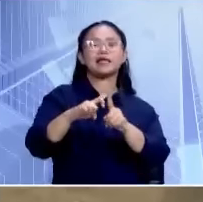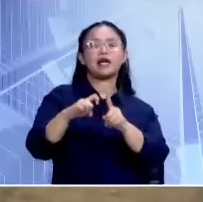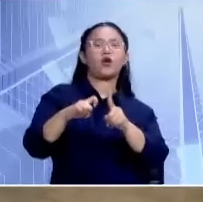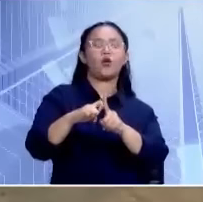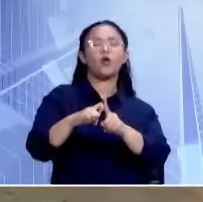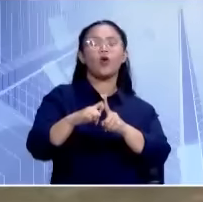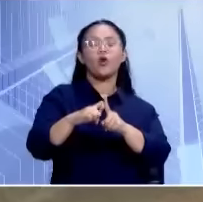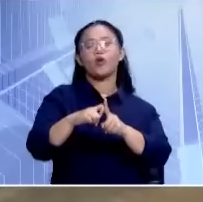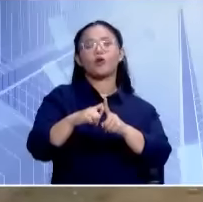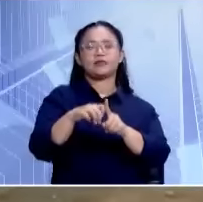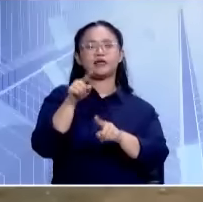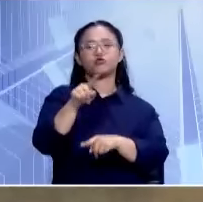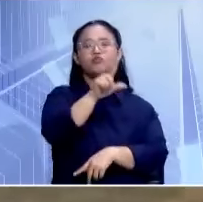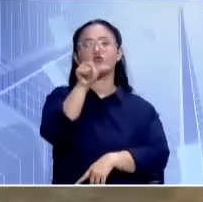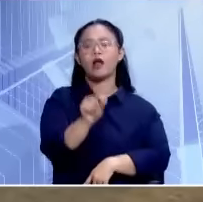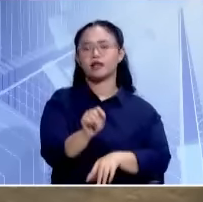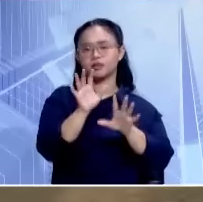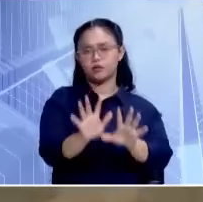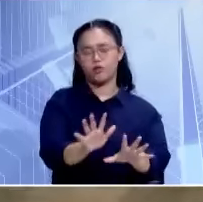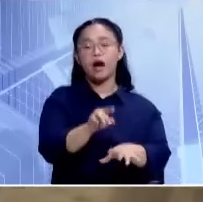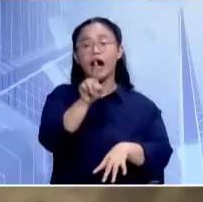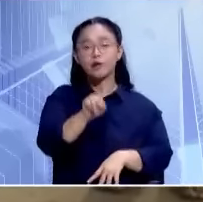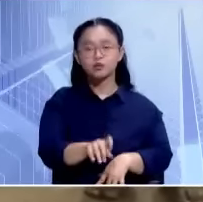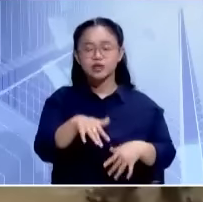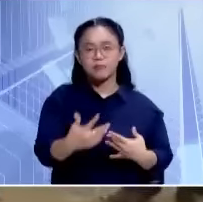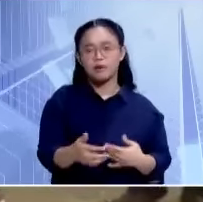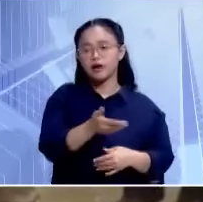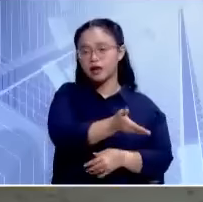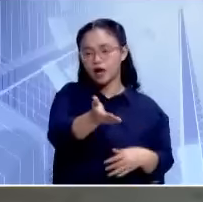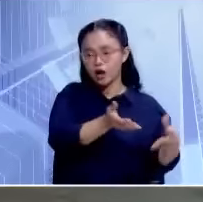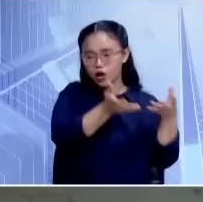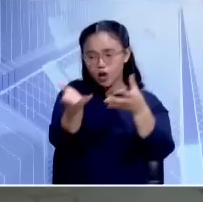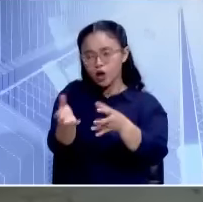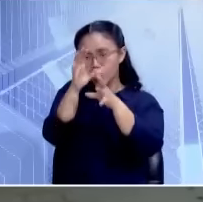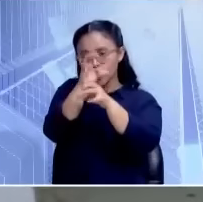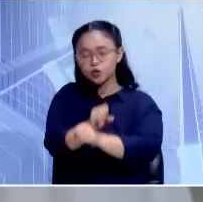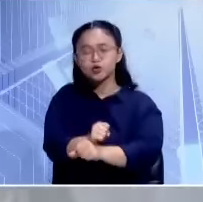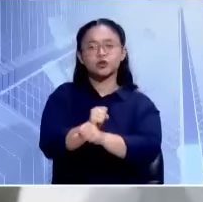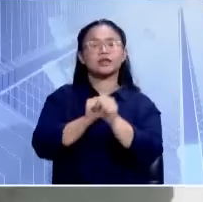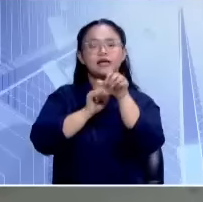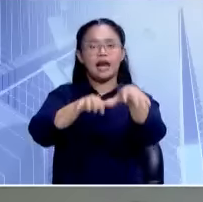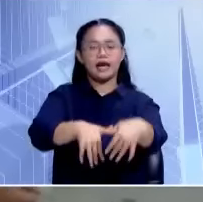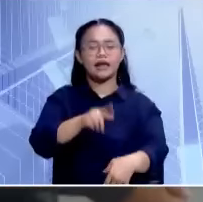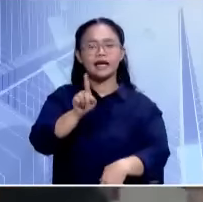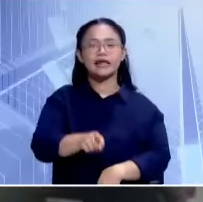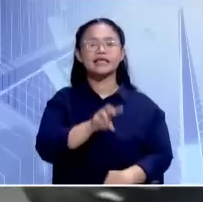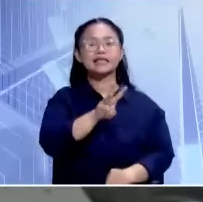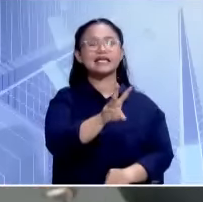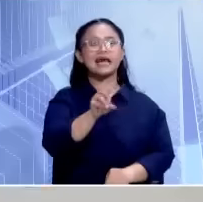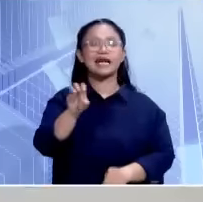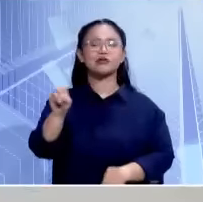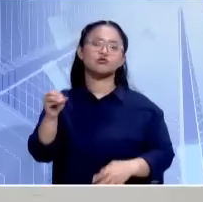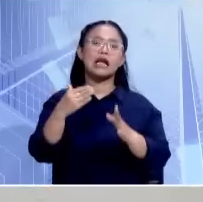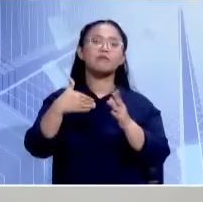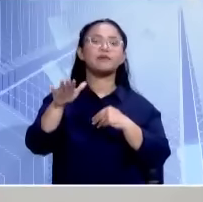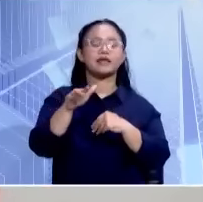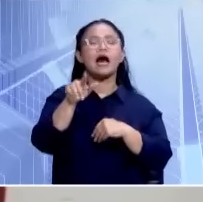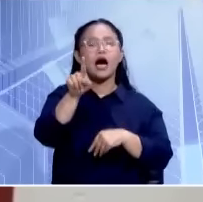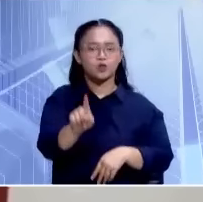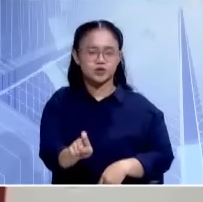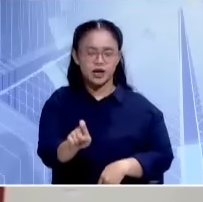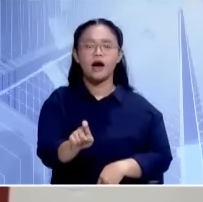bulannya. Sebelumnya, kuota untuk kebutuhan nelayan ini sebanyak 360 kiloliter per bulan.